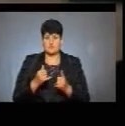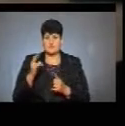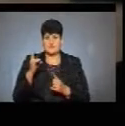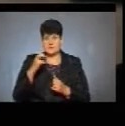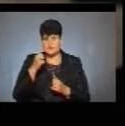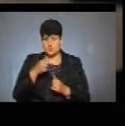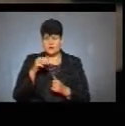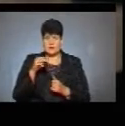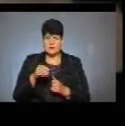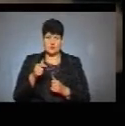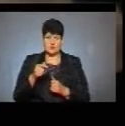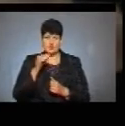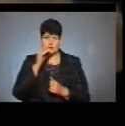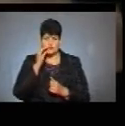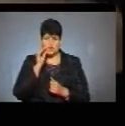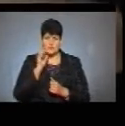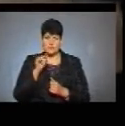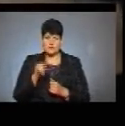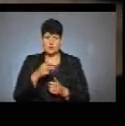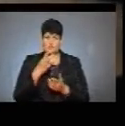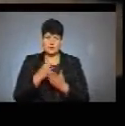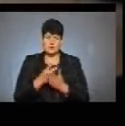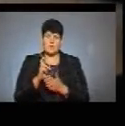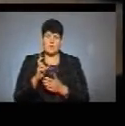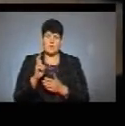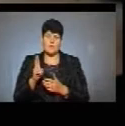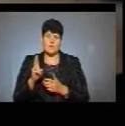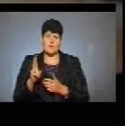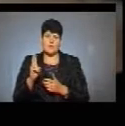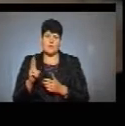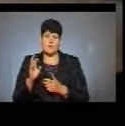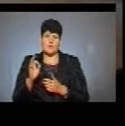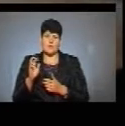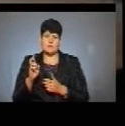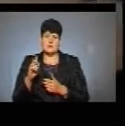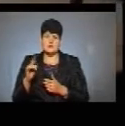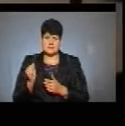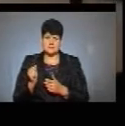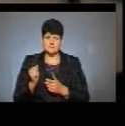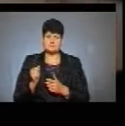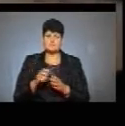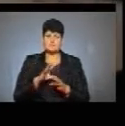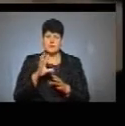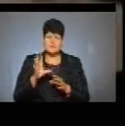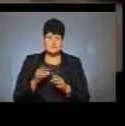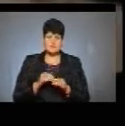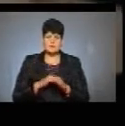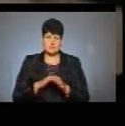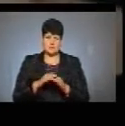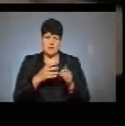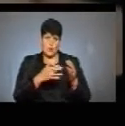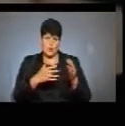років Тарасу Григоровичу Шевченку, він в вигляді кобзи. Адже всі, в принципі, твори Шевченка завжди виконувалися на кобзі. Це